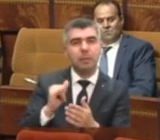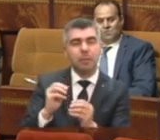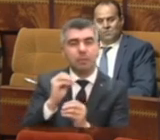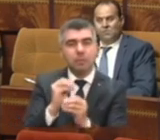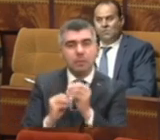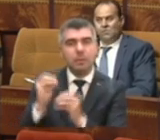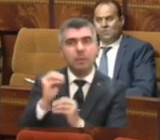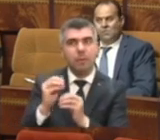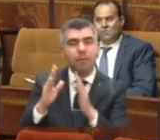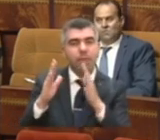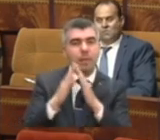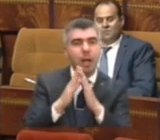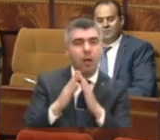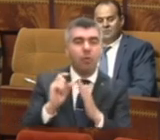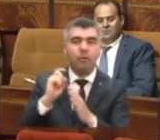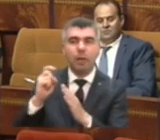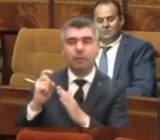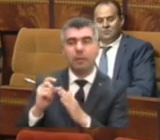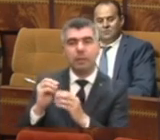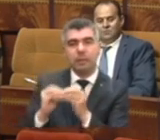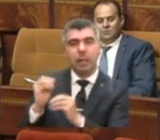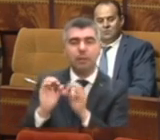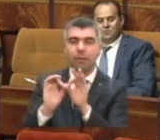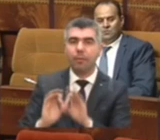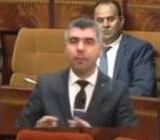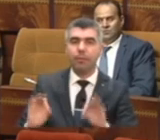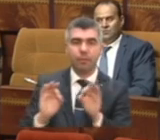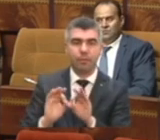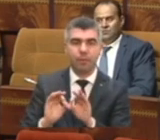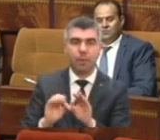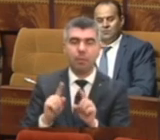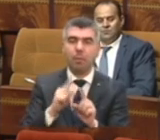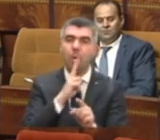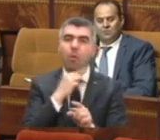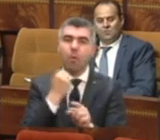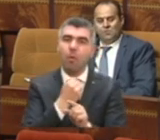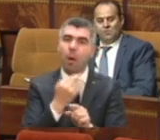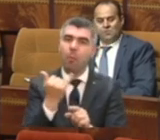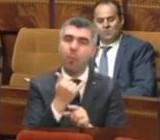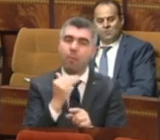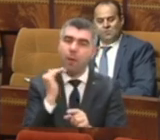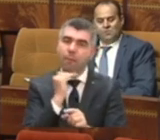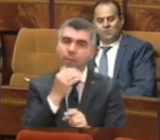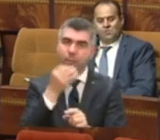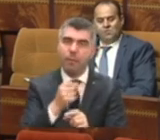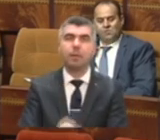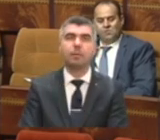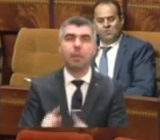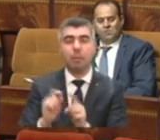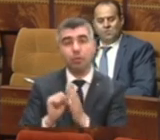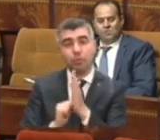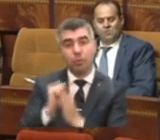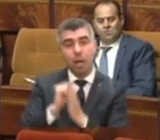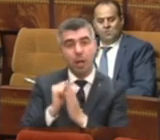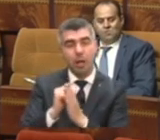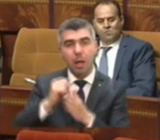غلاء الأسعار وتجميد الأجور. ولا بد لحكومتكم أن تمر إلى السرعة القصوى، وحنا بغيناكم تنجحوا، لأن النجاح ديالكم هو نجاح